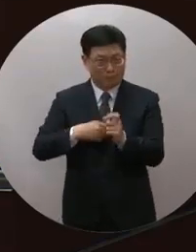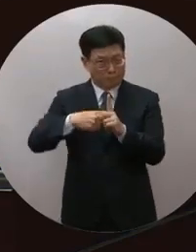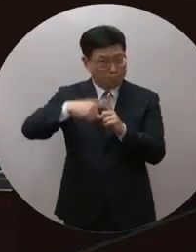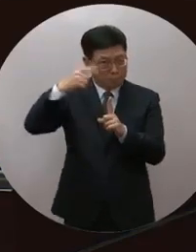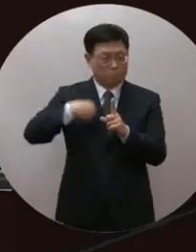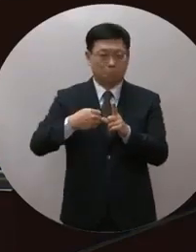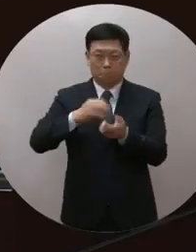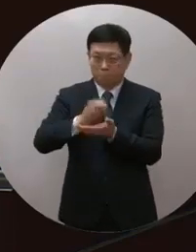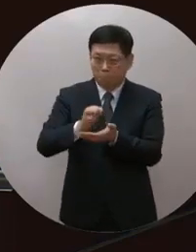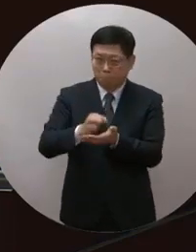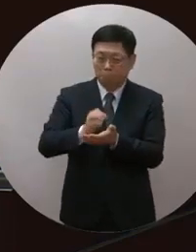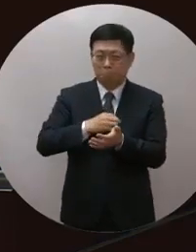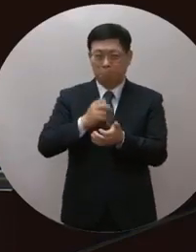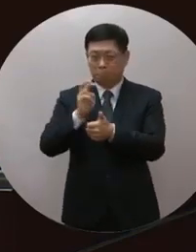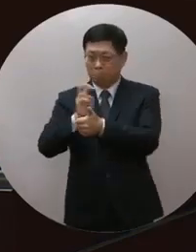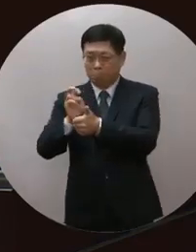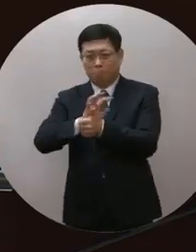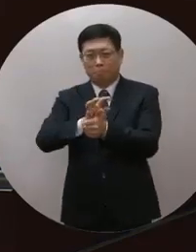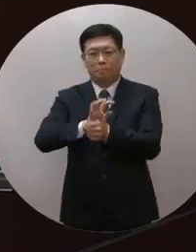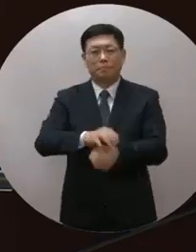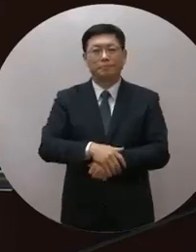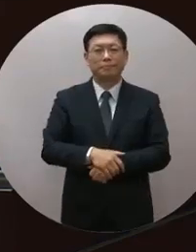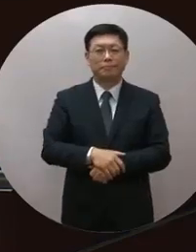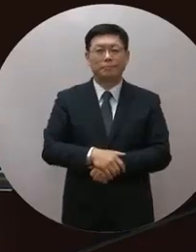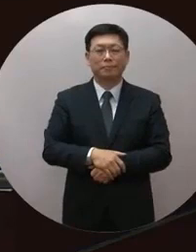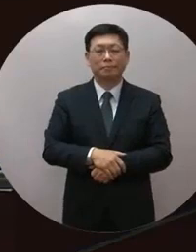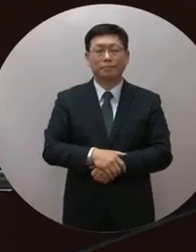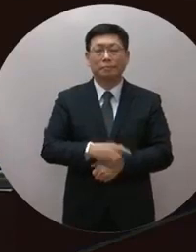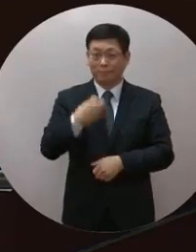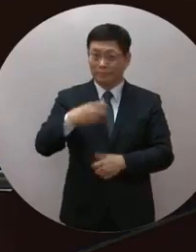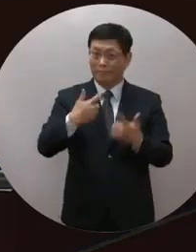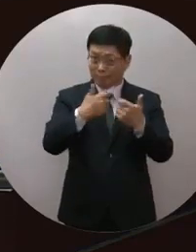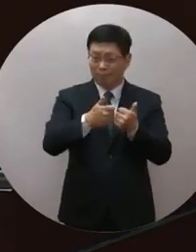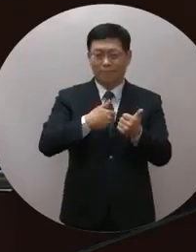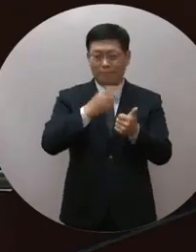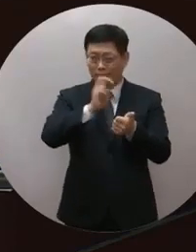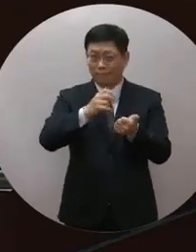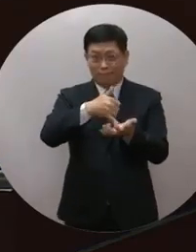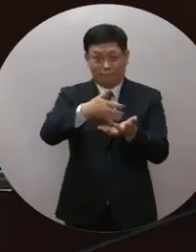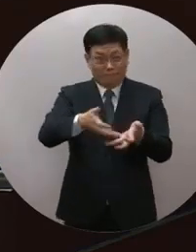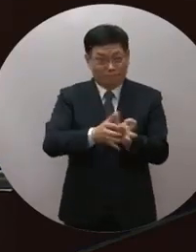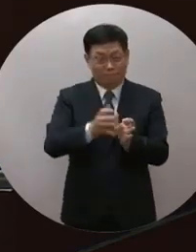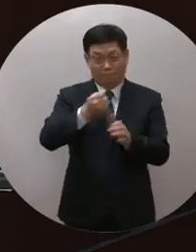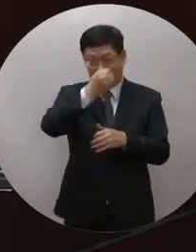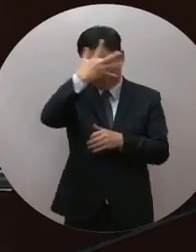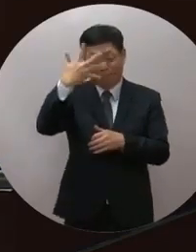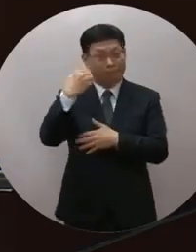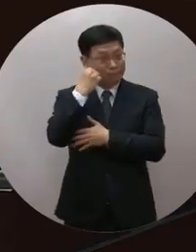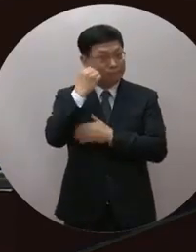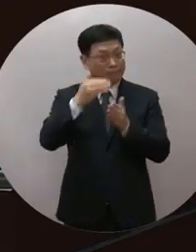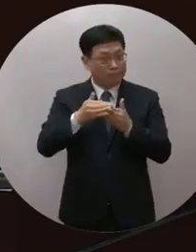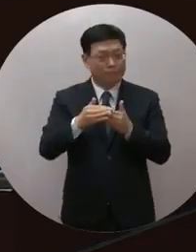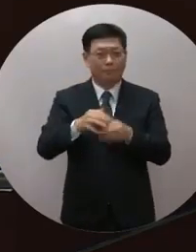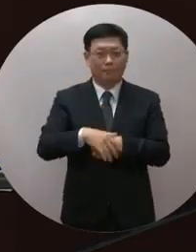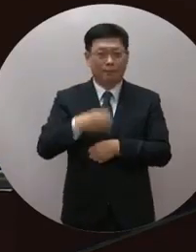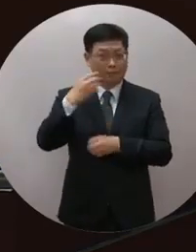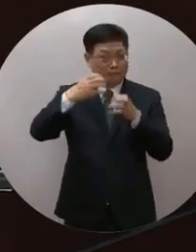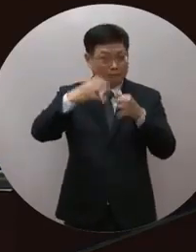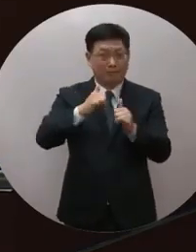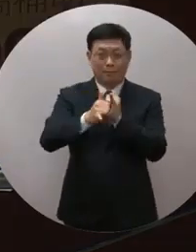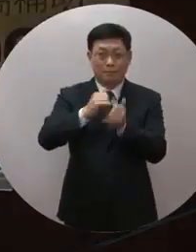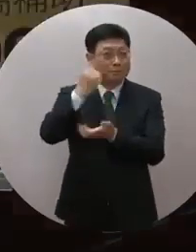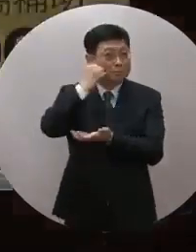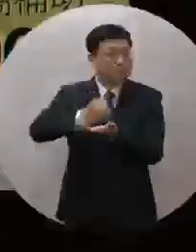质评价的长照服务。为了照顾弱势及青年居住需求，除了新办社会住